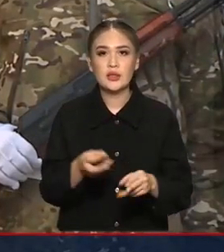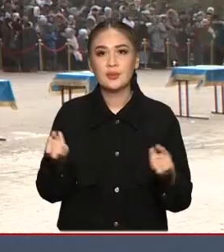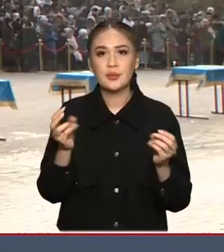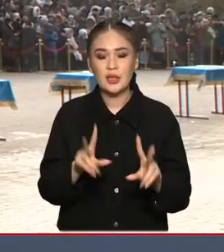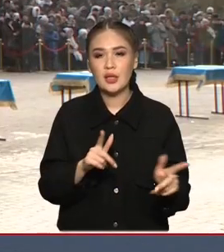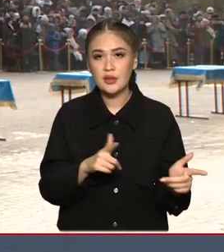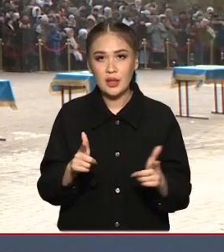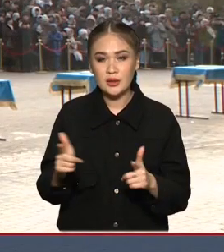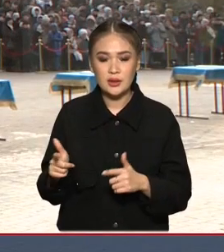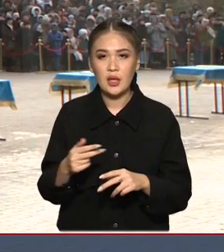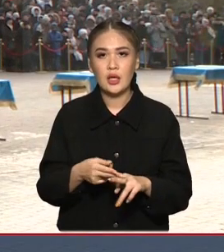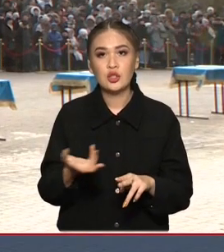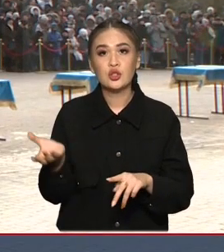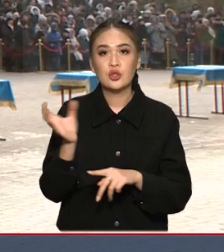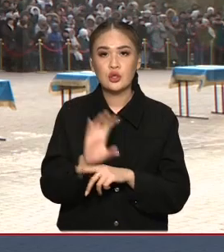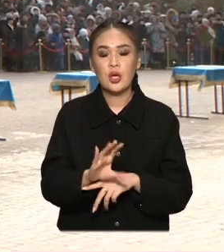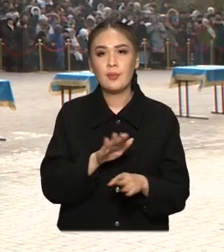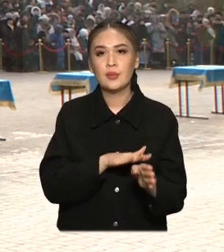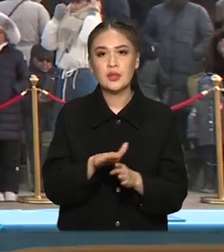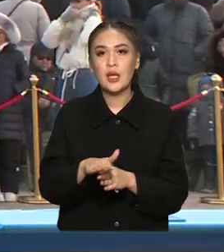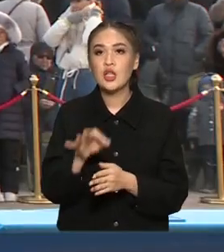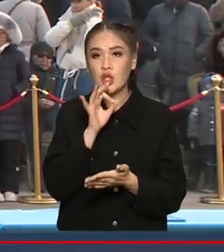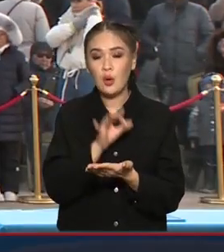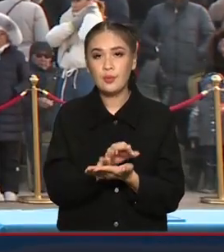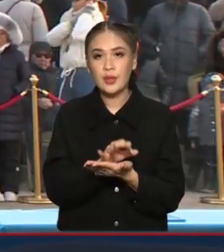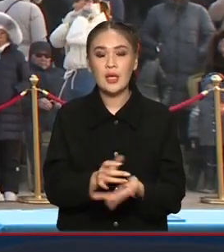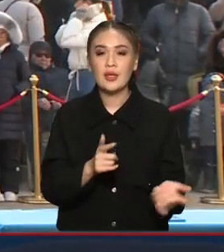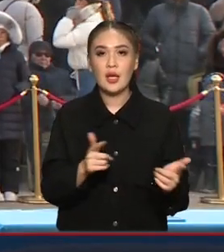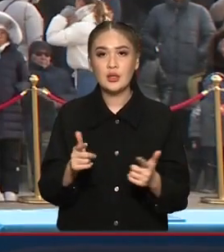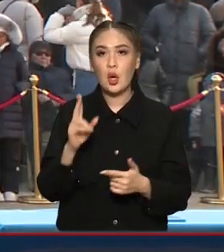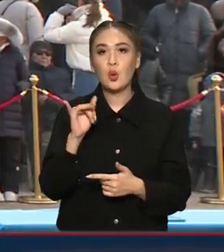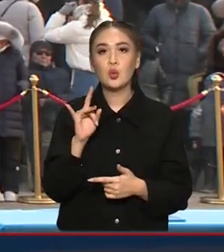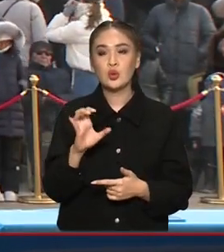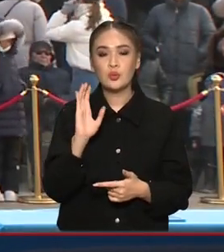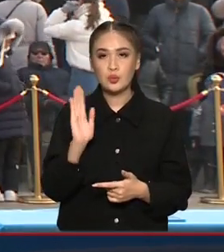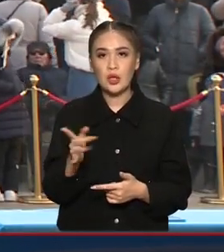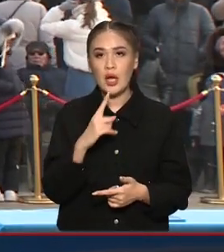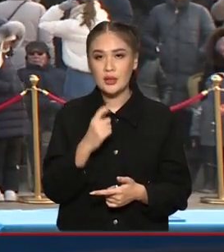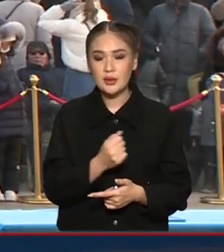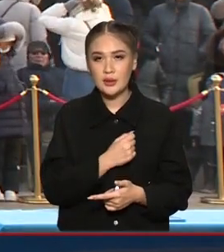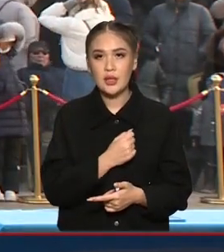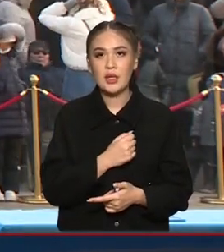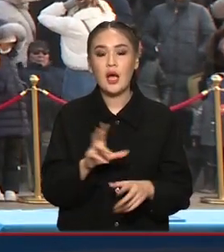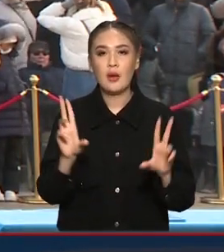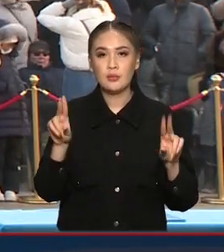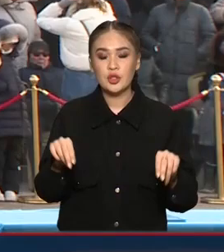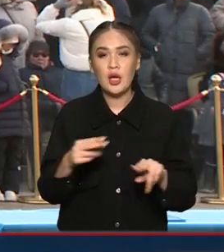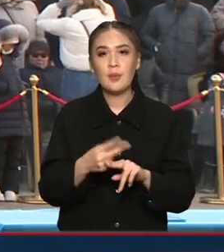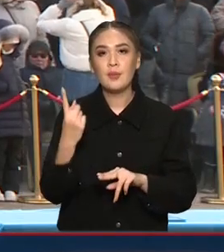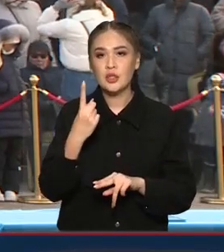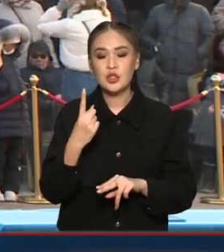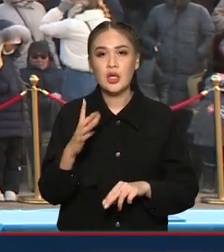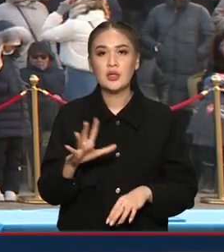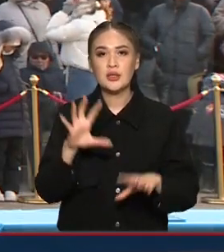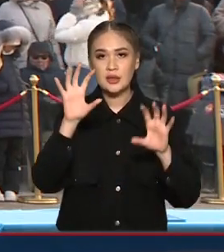дайындықтан өтеді. Өйткені жүктелетін міндет жауапты. Дайындық курсын өтеді әскери антқа. Ол дайындық курсында ең бірінші